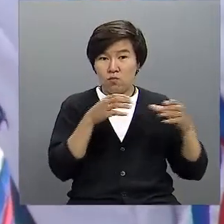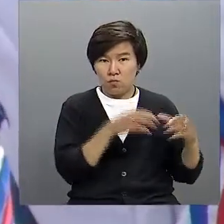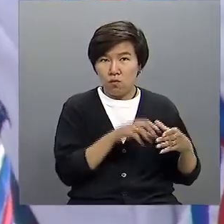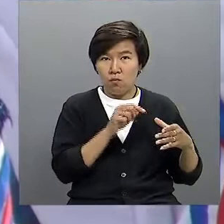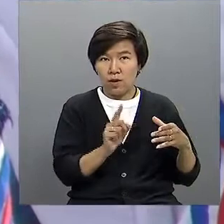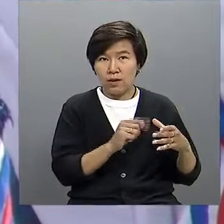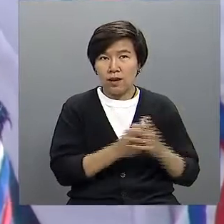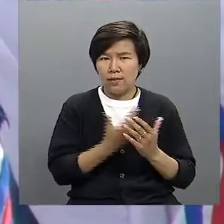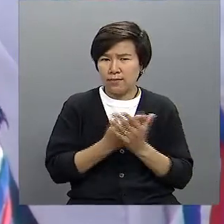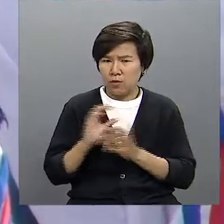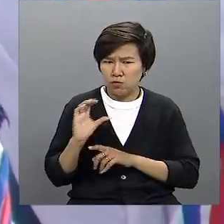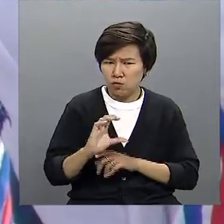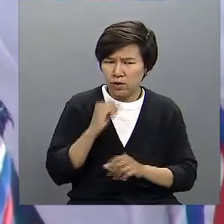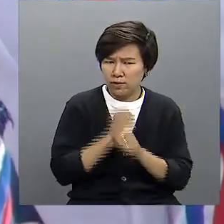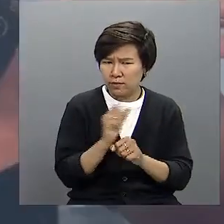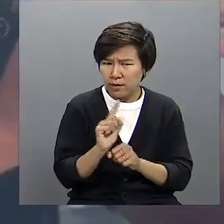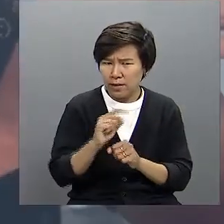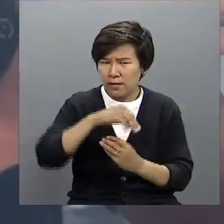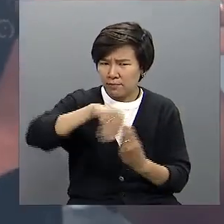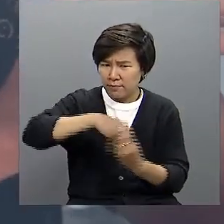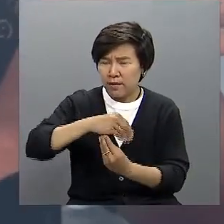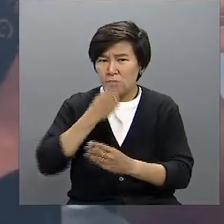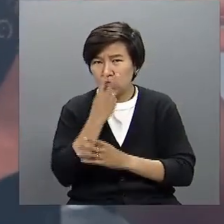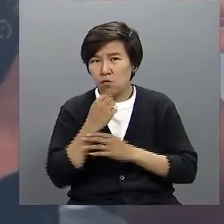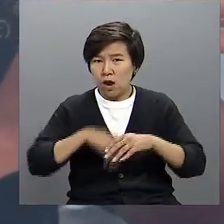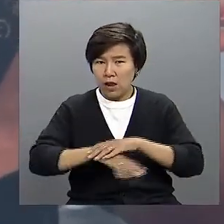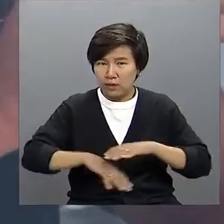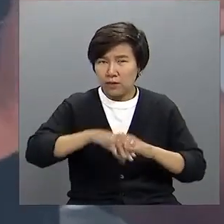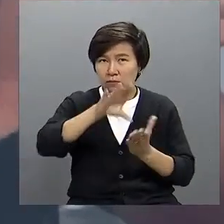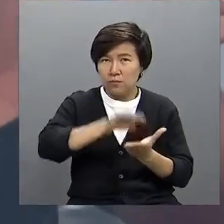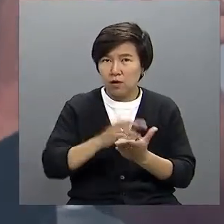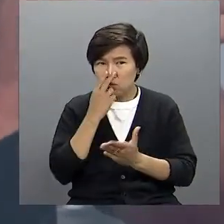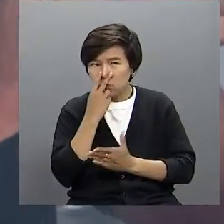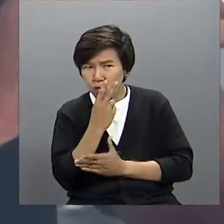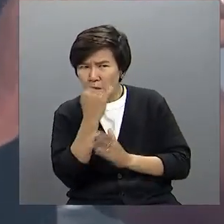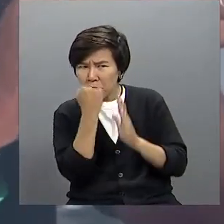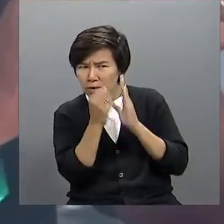ในพื้นที่รวมถึงการเก็บข้อมูลหลักฐานที่เข้าข่ายการกระทำผิดกฎหมายเลือกตั้ง